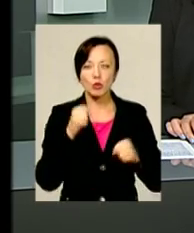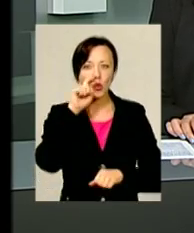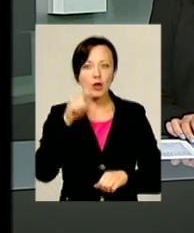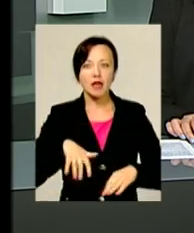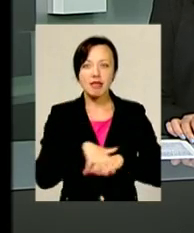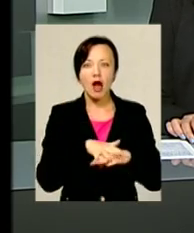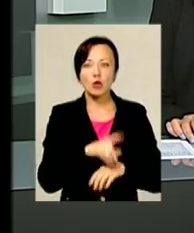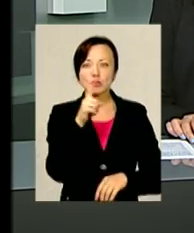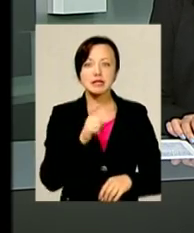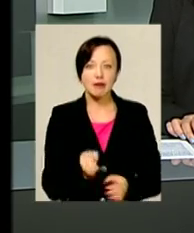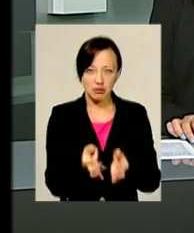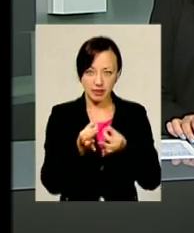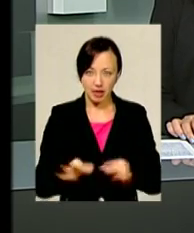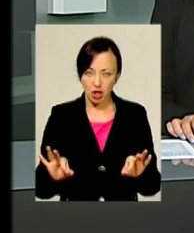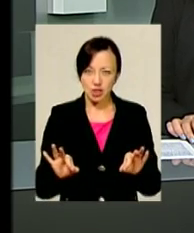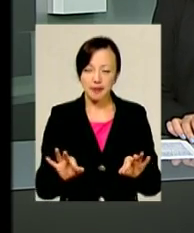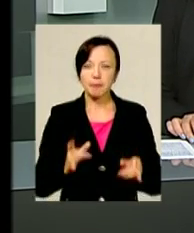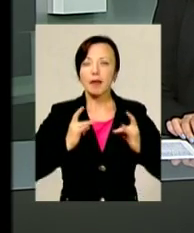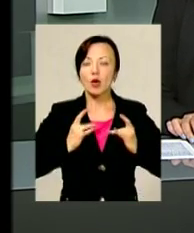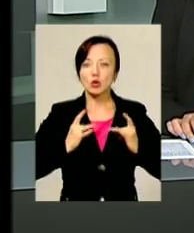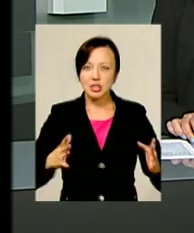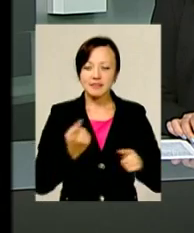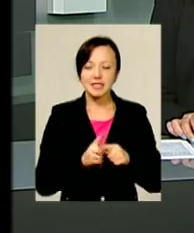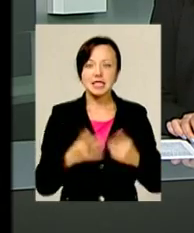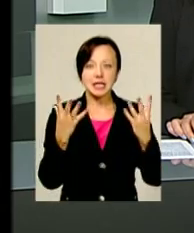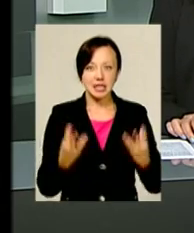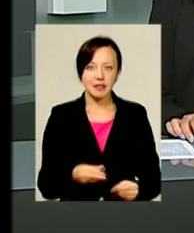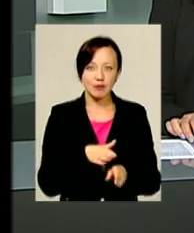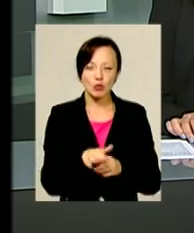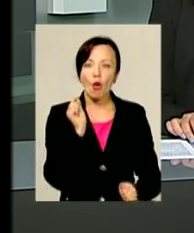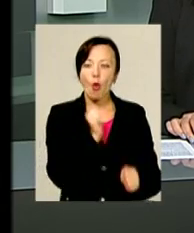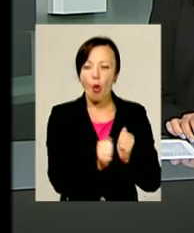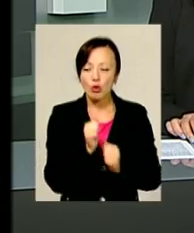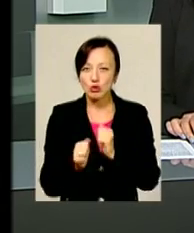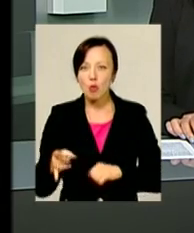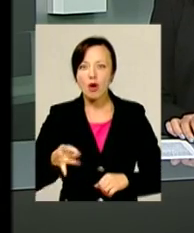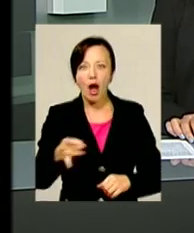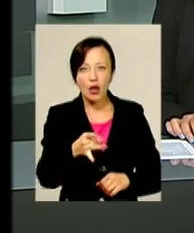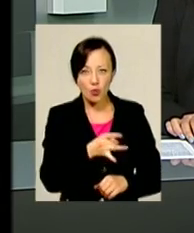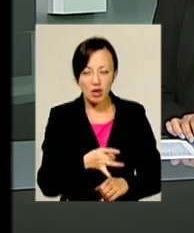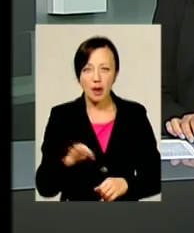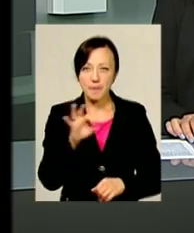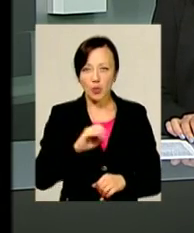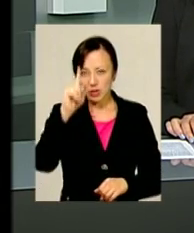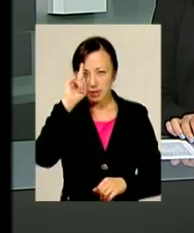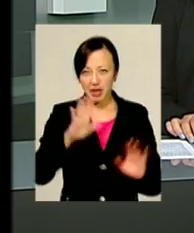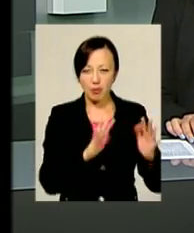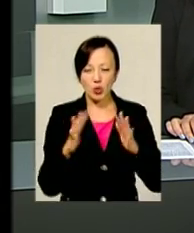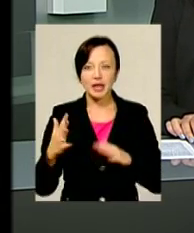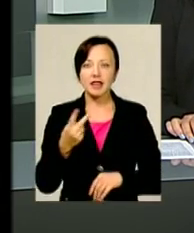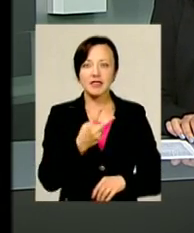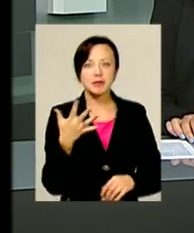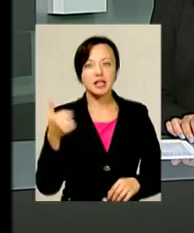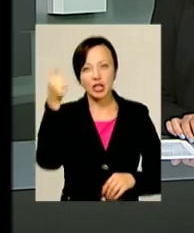українського народу за незалежність. Урочистості у ці дні відбудуться у кожному районі краю. Про знаменні події